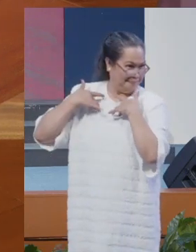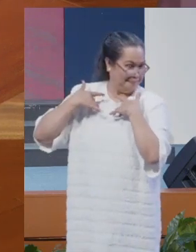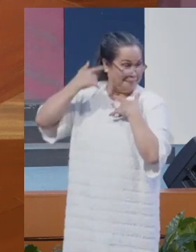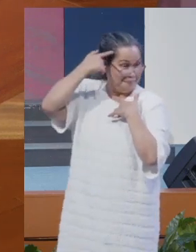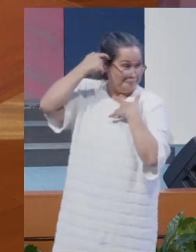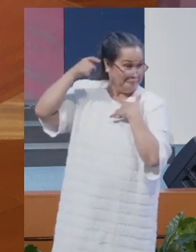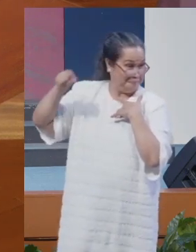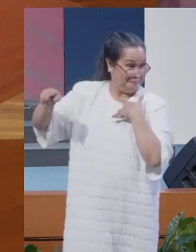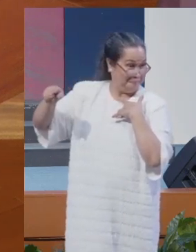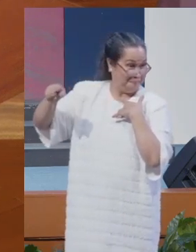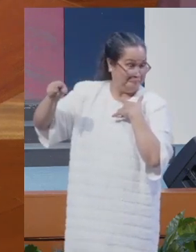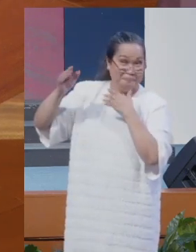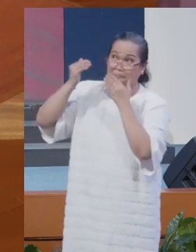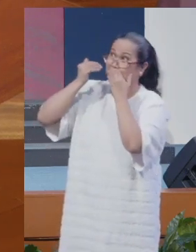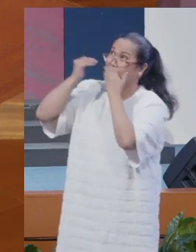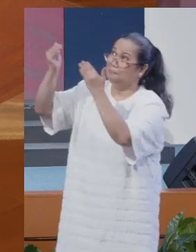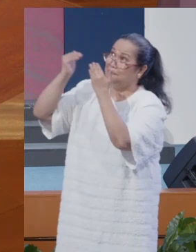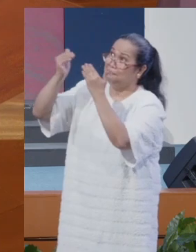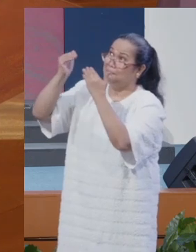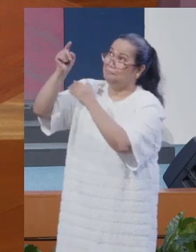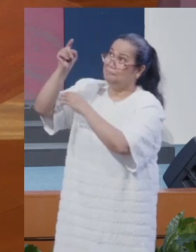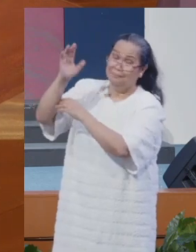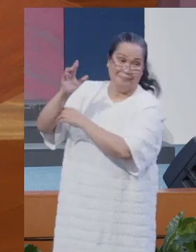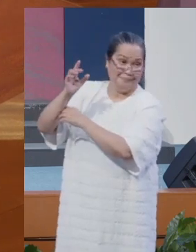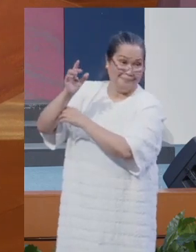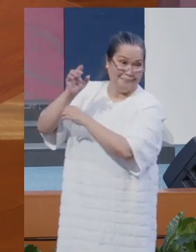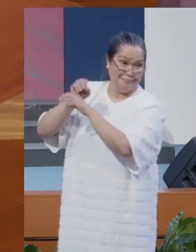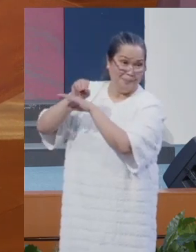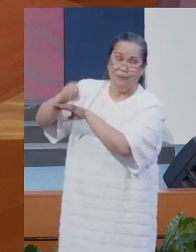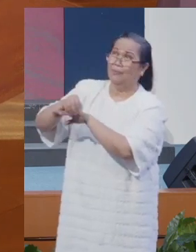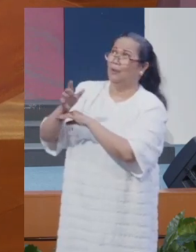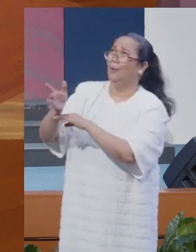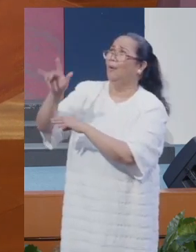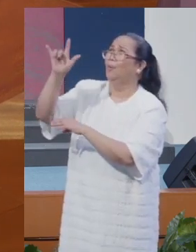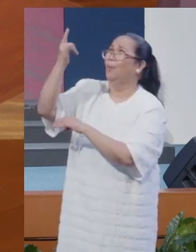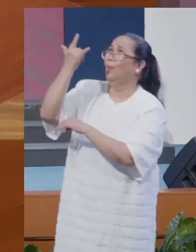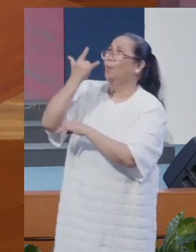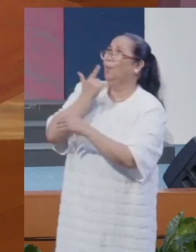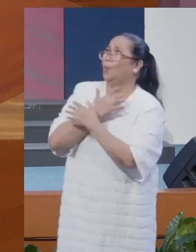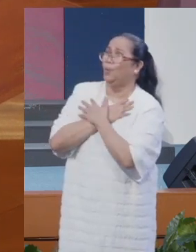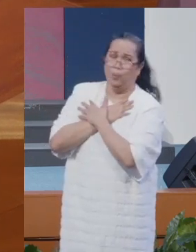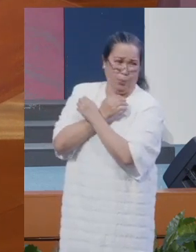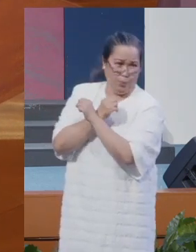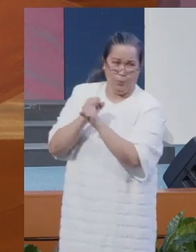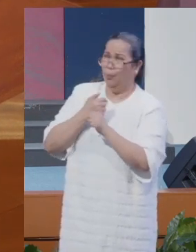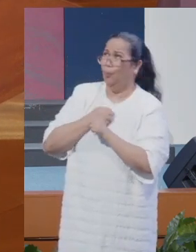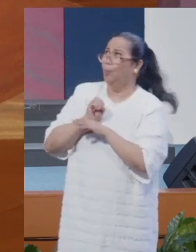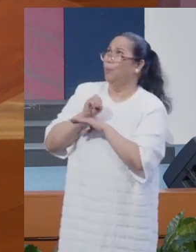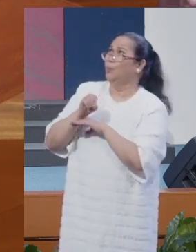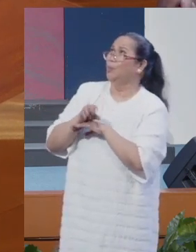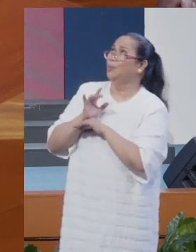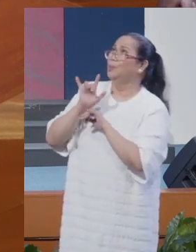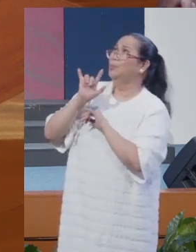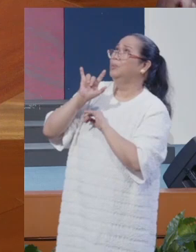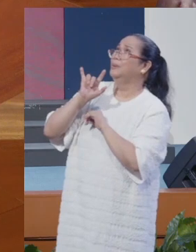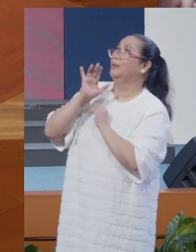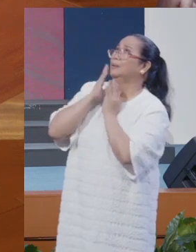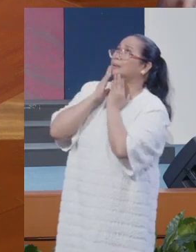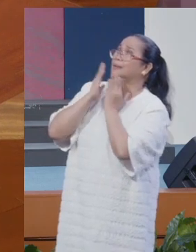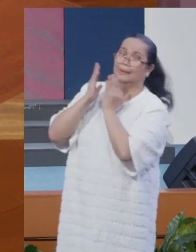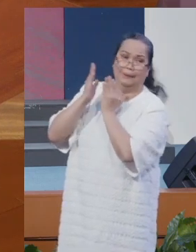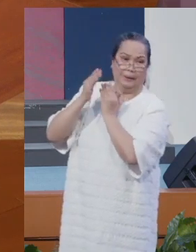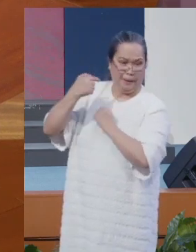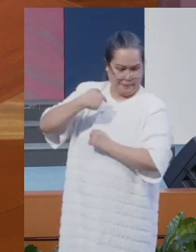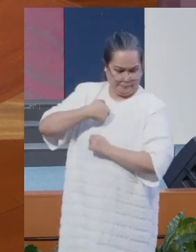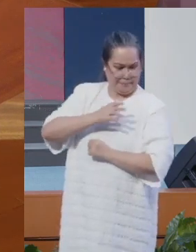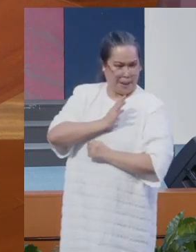dahil sa pasasalamat niya na umaapaw. Dahil sa ating overflowing thanksgiving sa ating Panginoon,